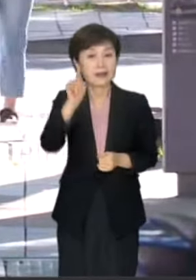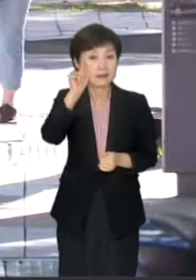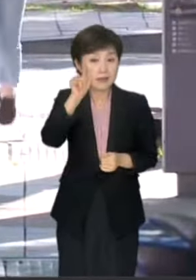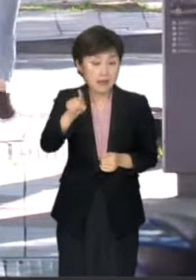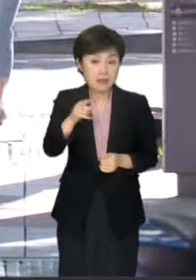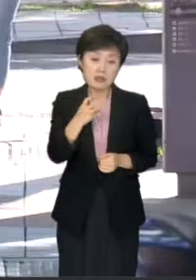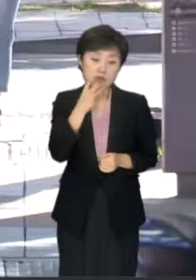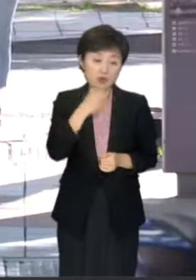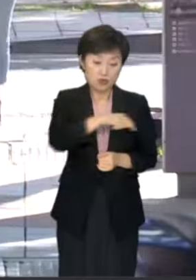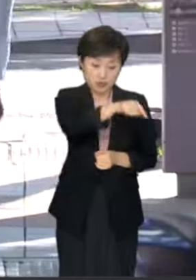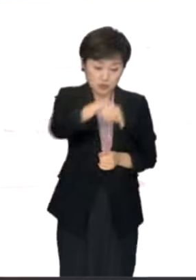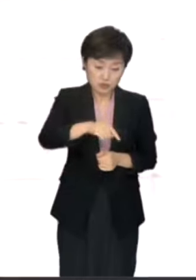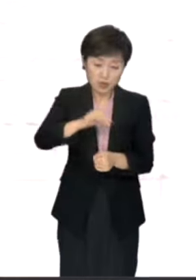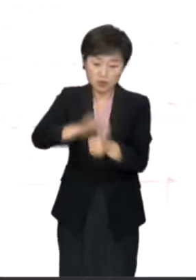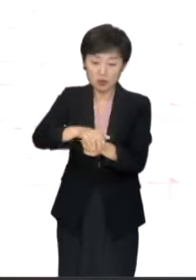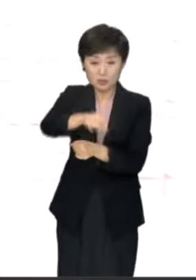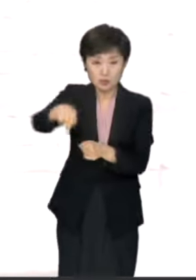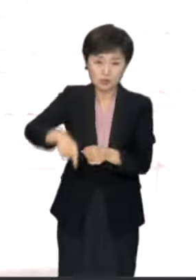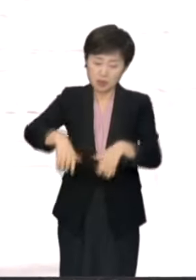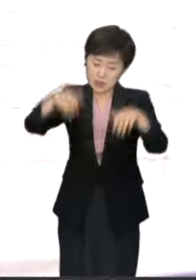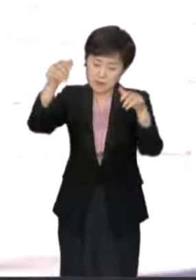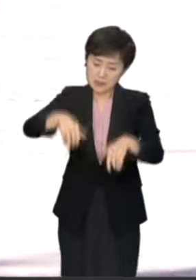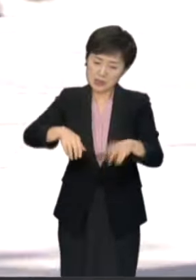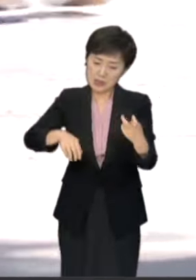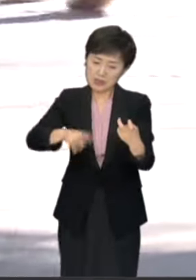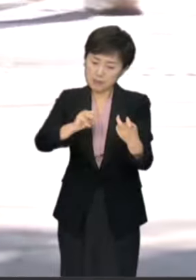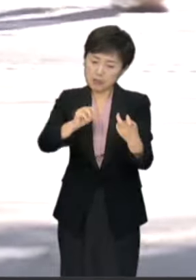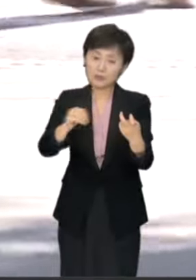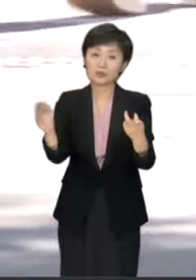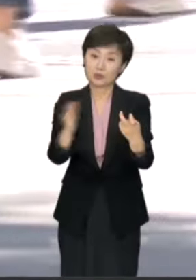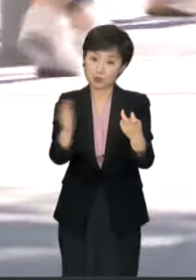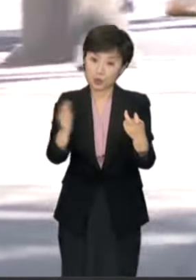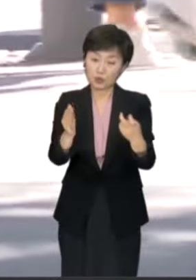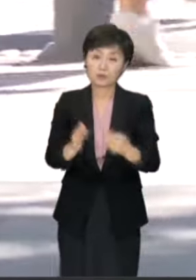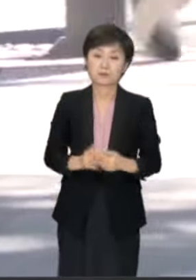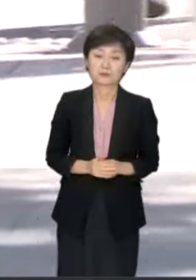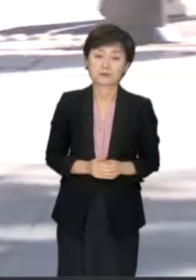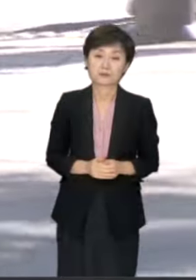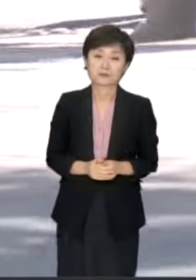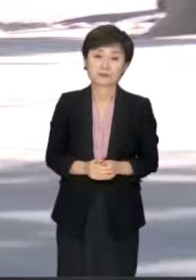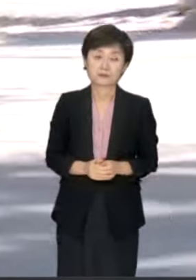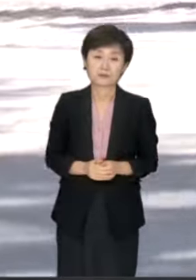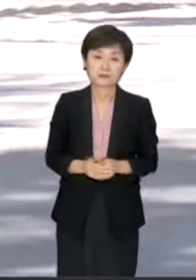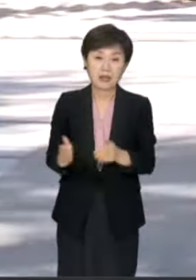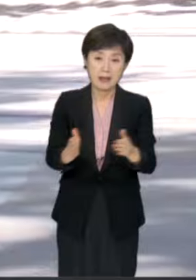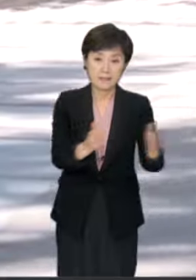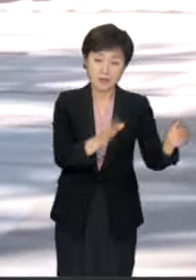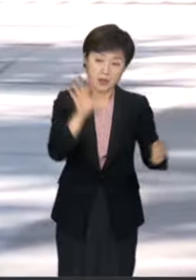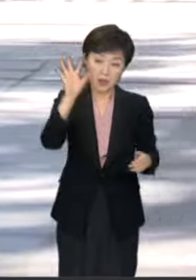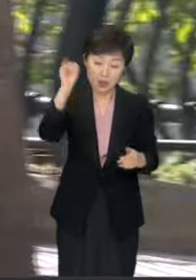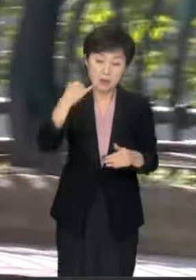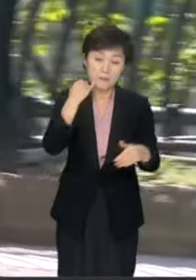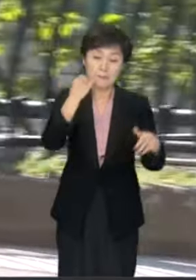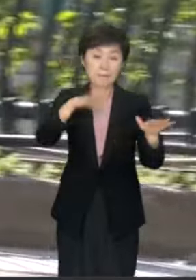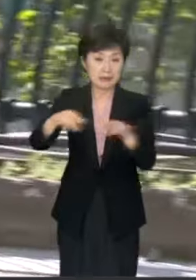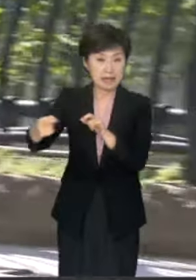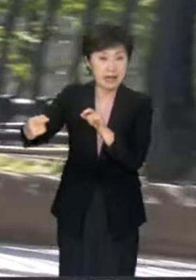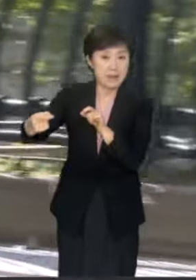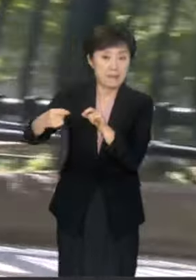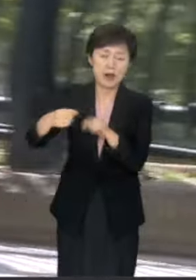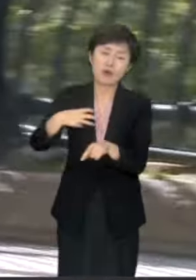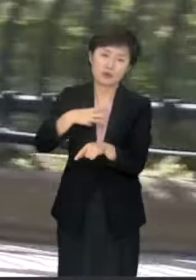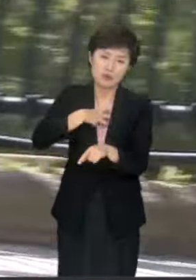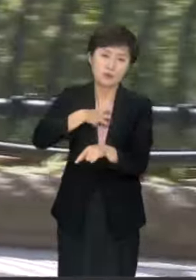내일은 수도권과 영남, 제주에 최대 20mm의 비가 예보돼 있습니다. 한편 당분간 해안가에선 해상